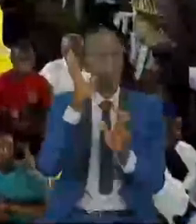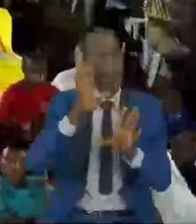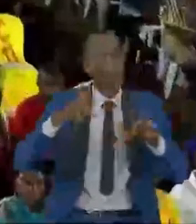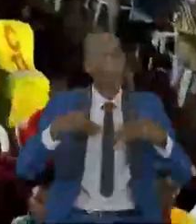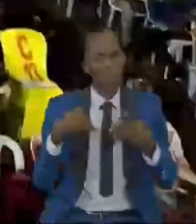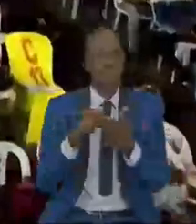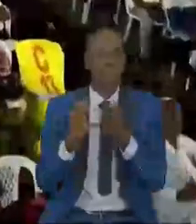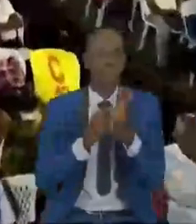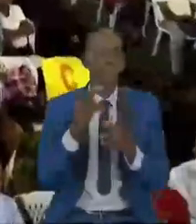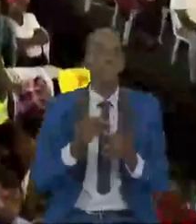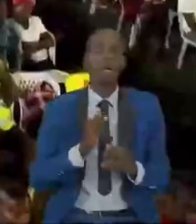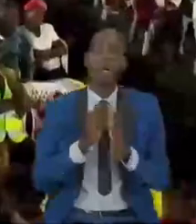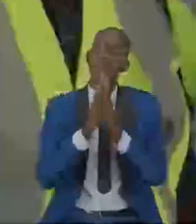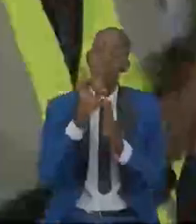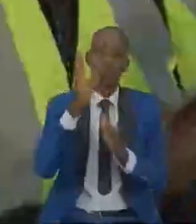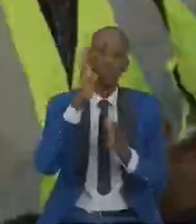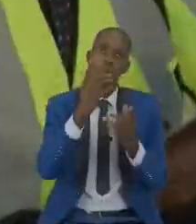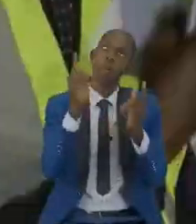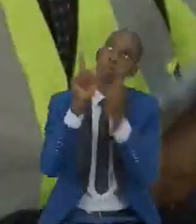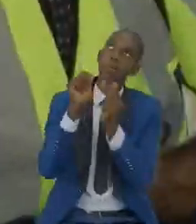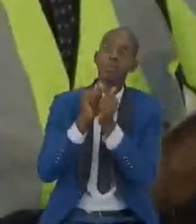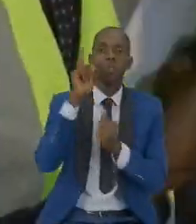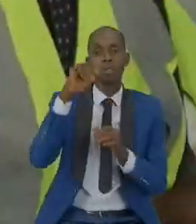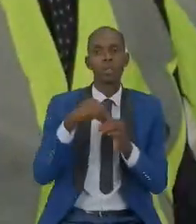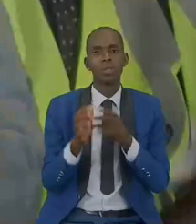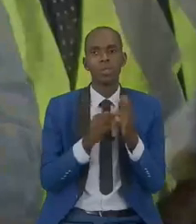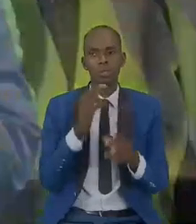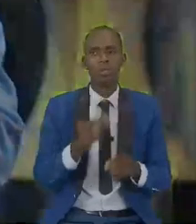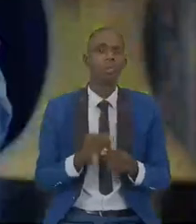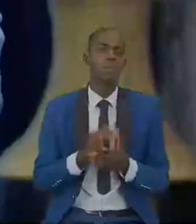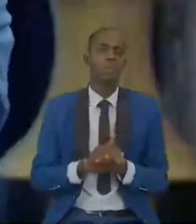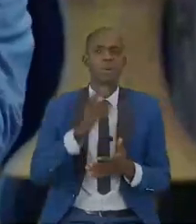montre la voie. Je prie que tu viennes. Je prie que tu viennes.